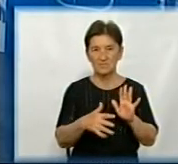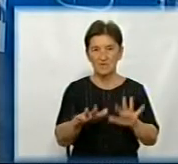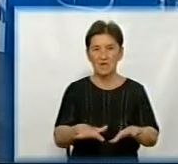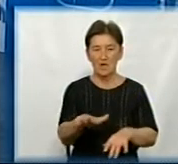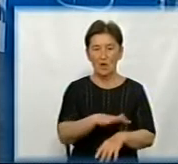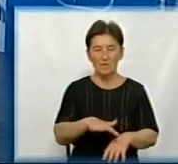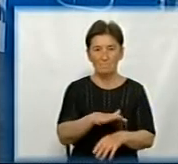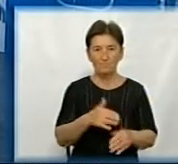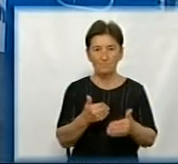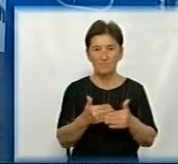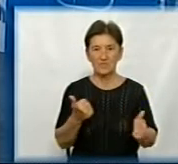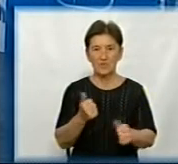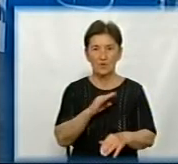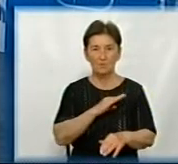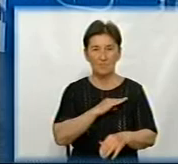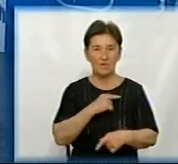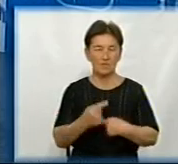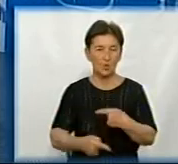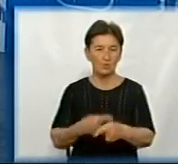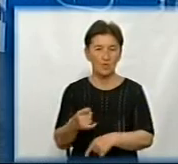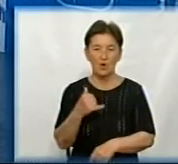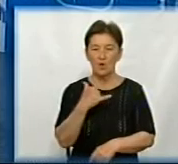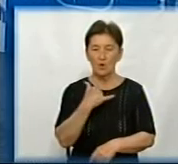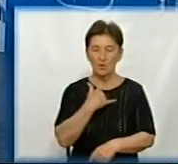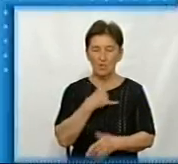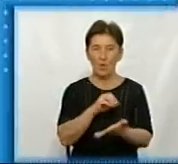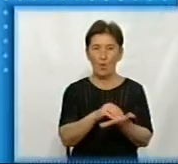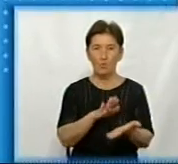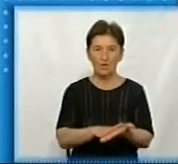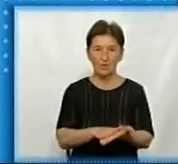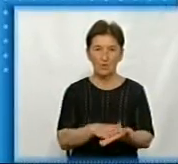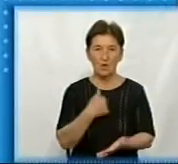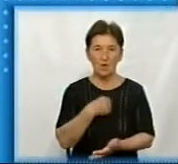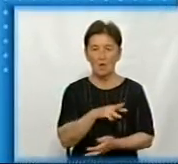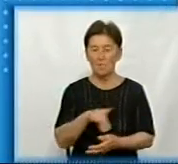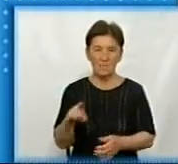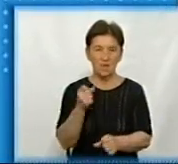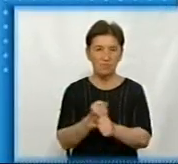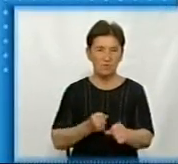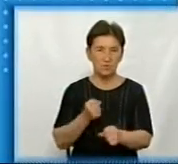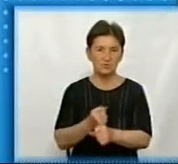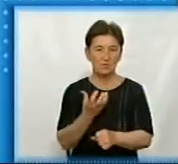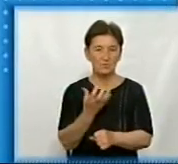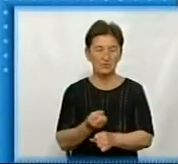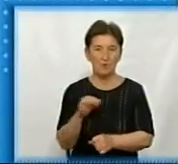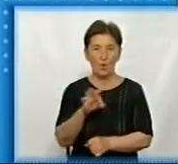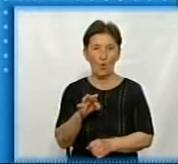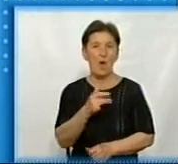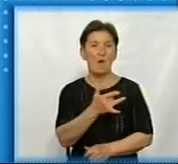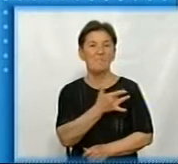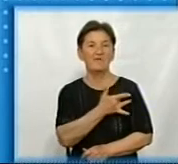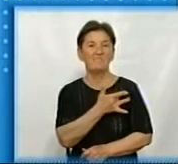ознаками відумерлості і бехозності, у нас на обліку. Ми працюємо в цьому напрямку, ми працюємо щодо приватизації. У нас є